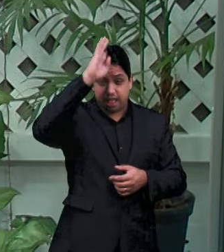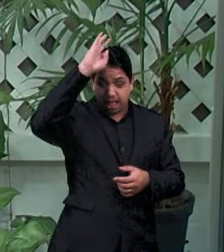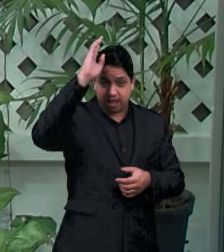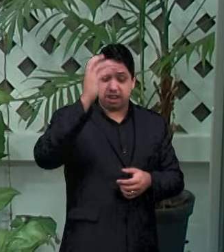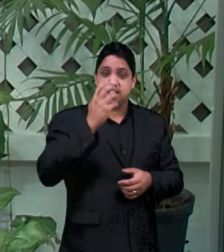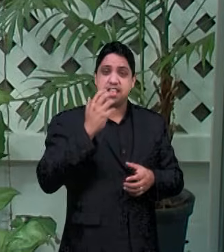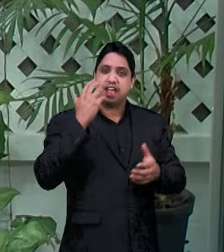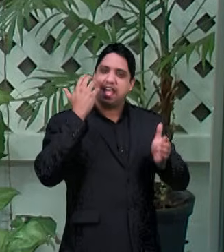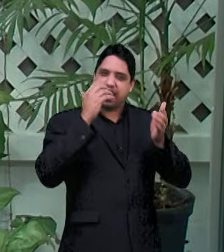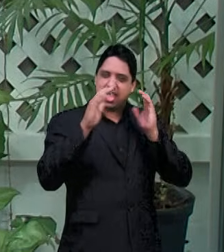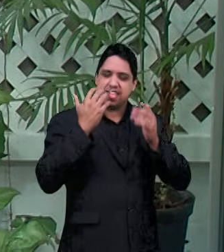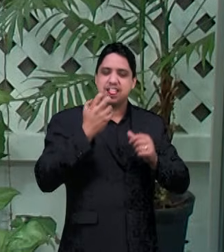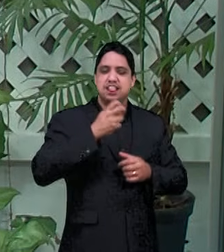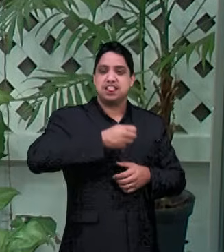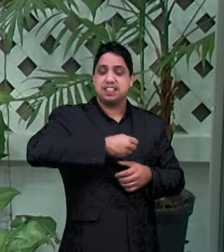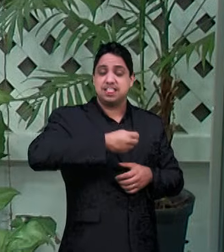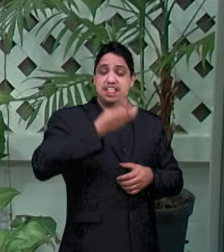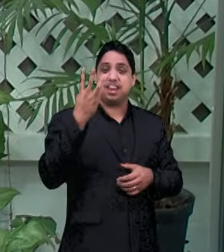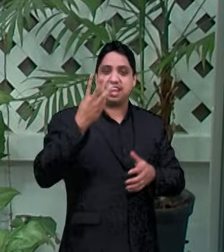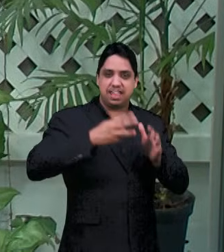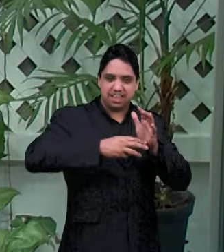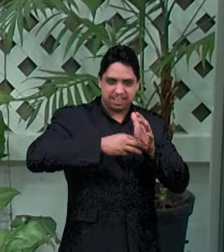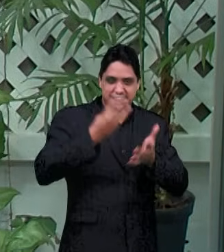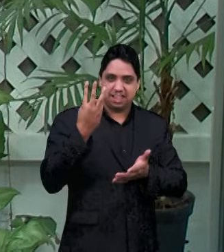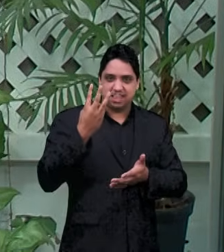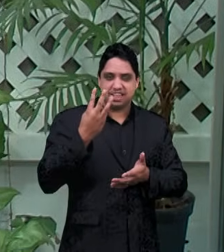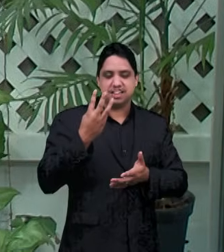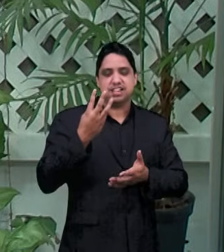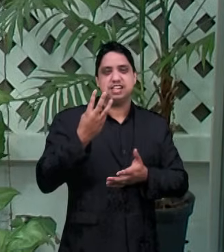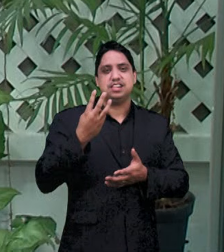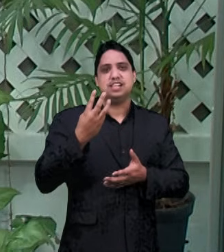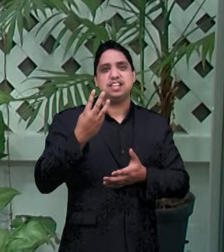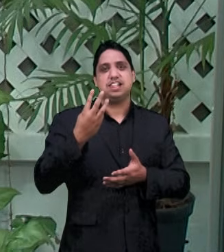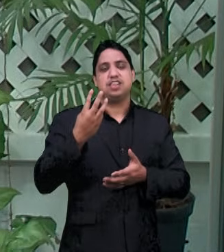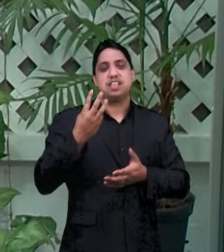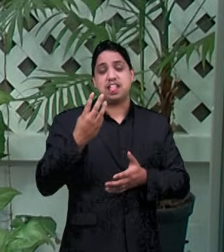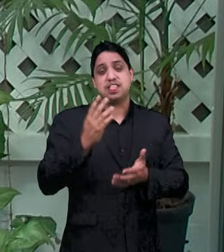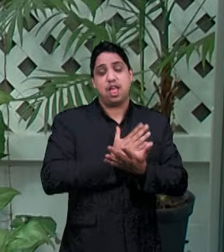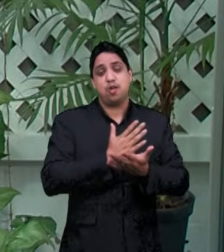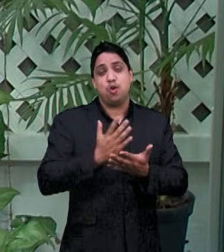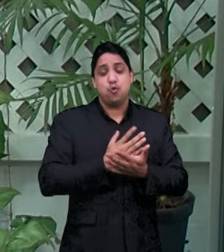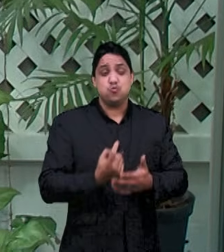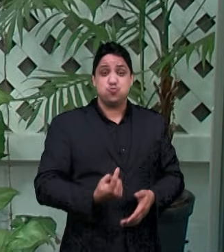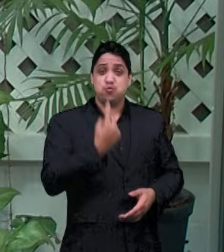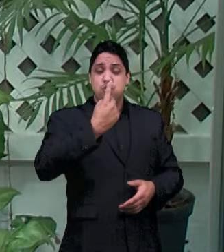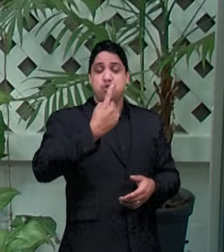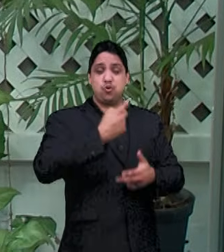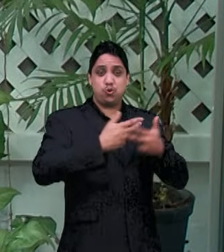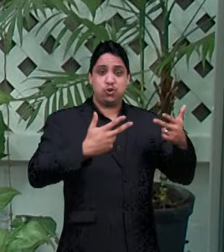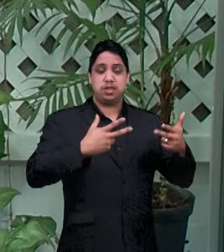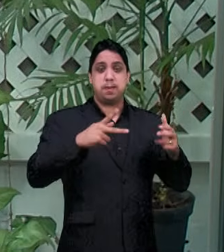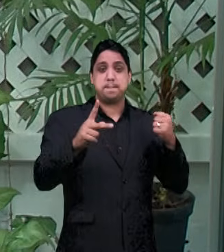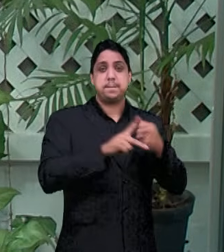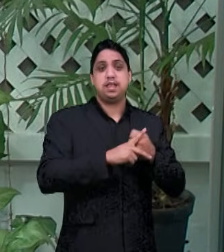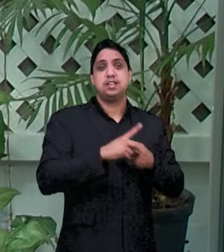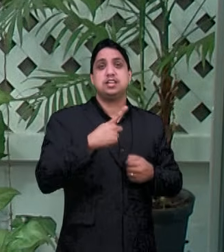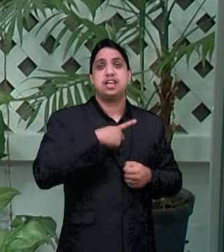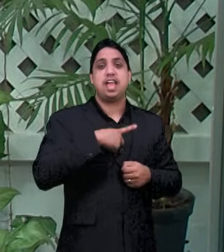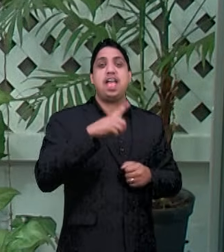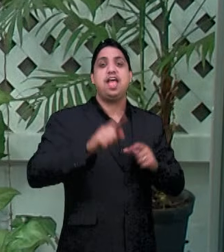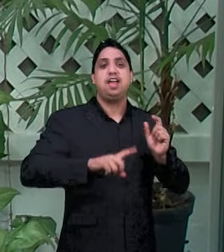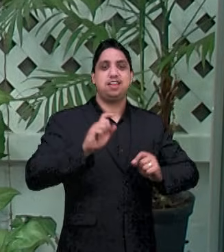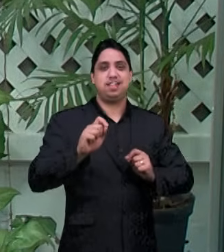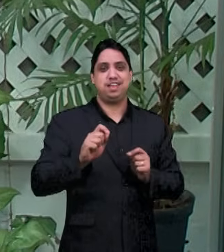coq. En vérité, le coq a chanté. Et c'était son salut. Peut-être le seul bien